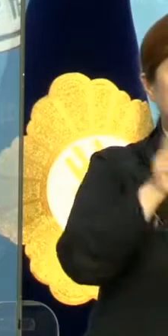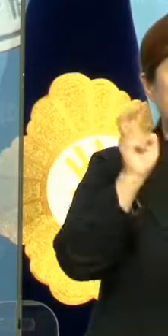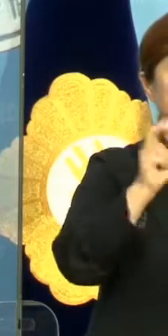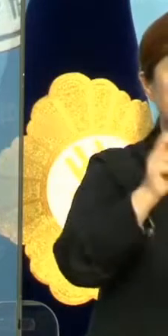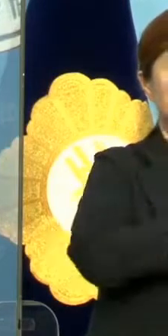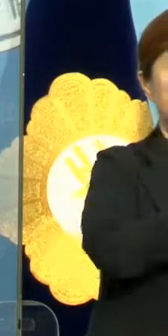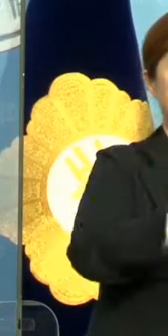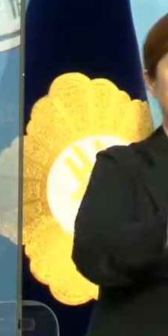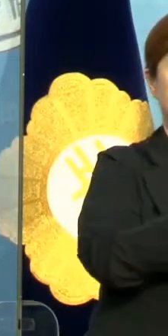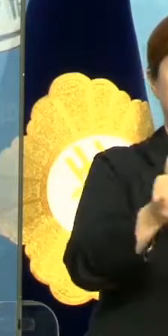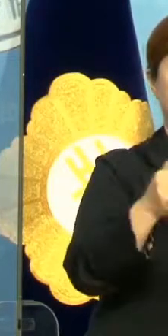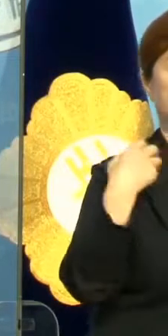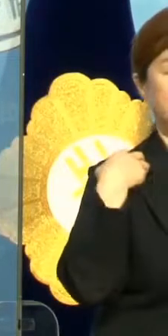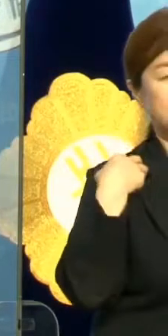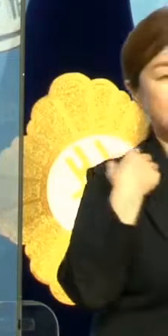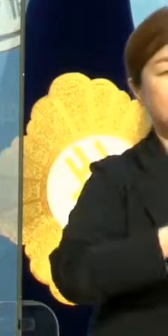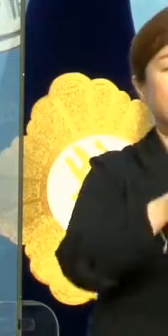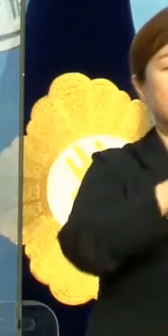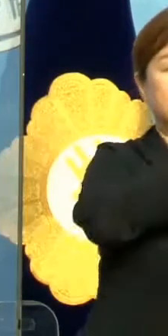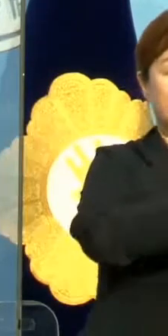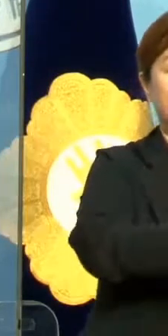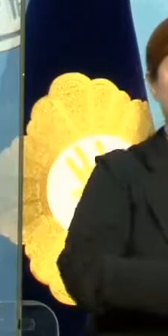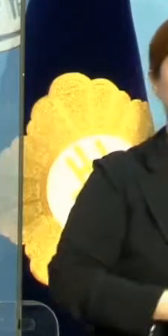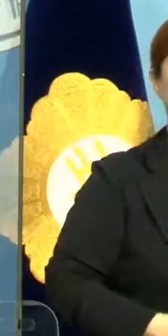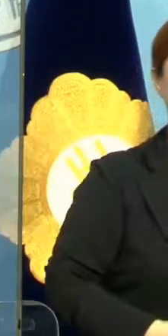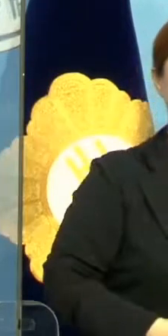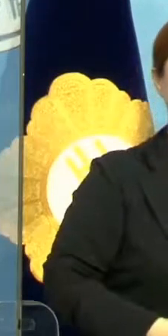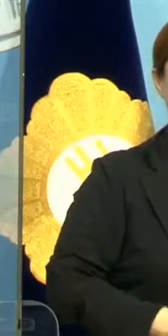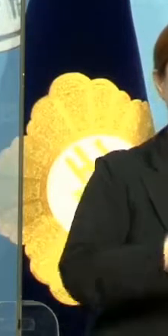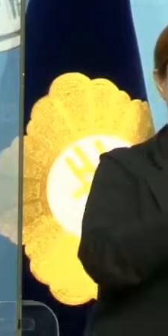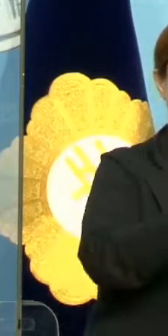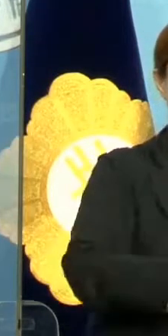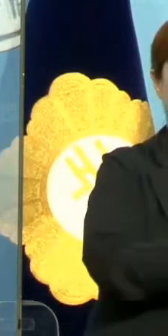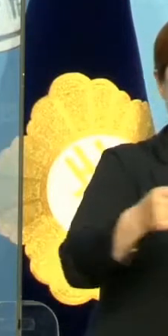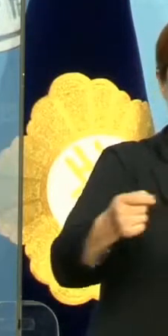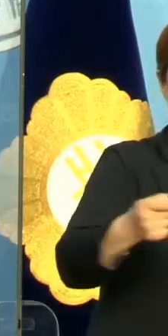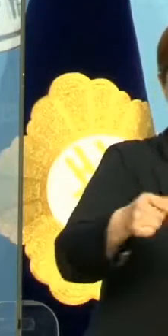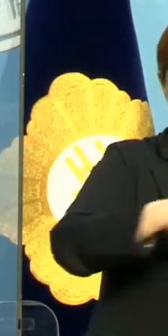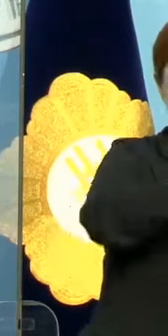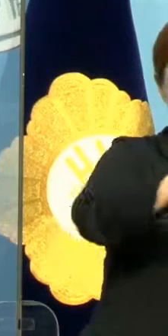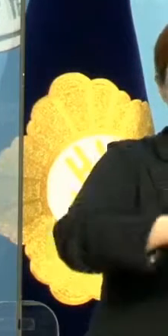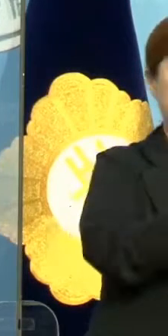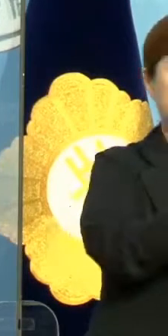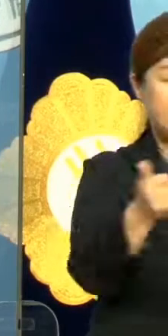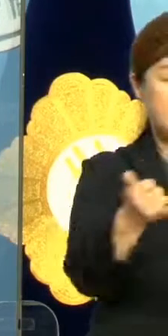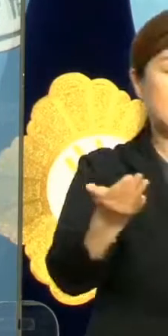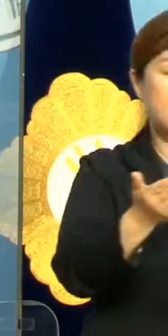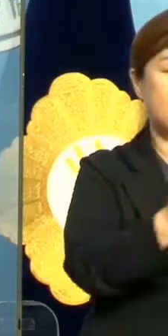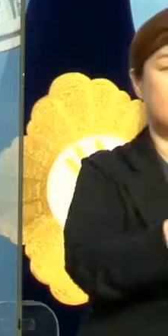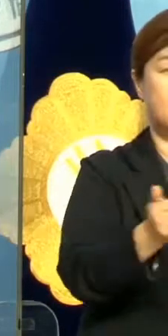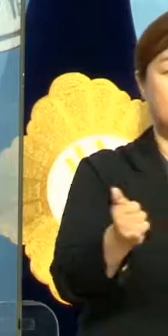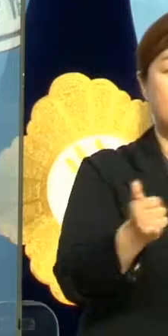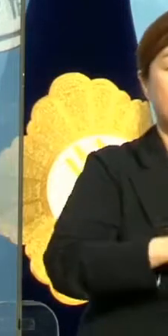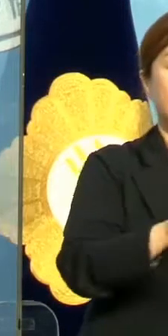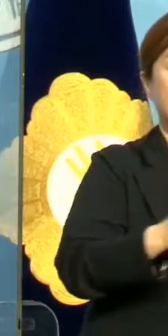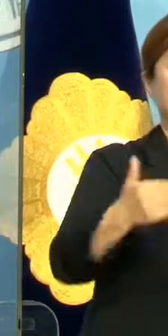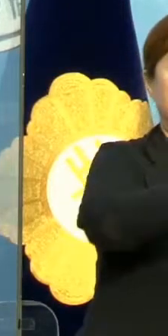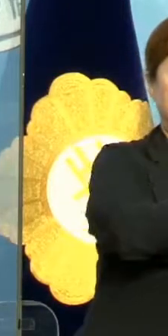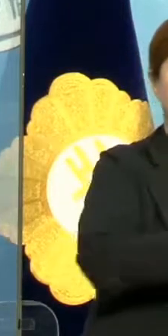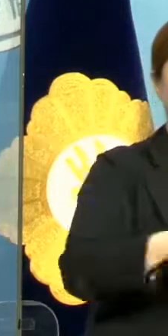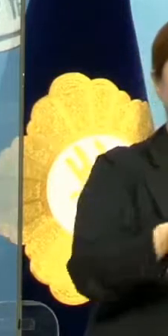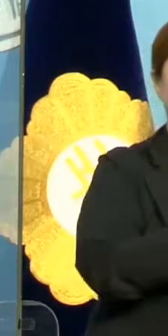운영하는 분들의 어깨는 더욱 무겁다 입니다 지금 우리 주변에는 한 명 의지 권이라도 더 끌어 안기